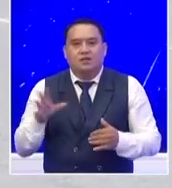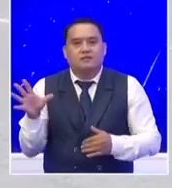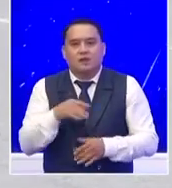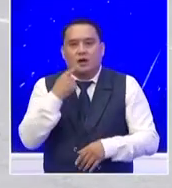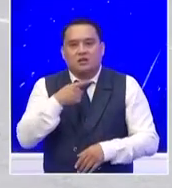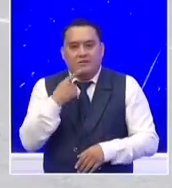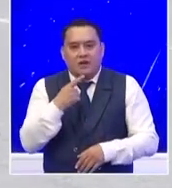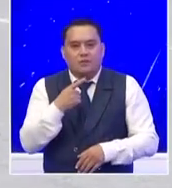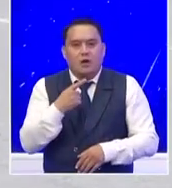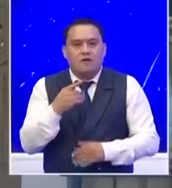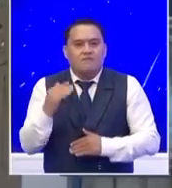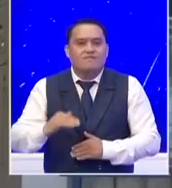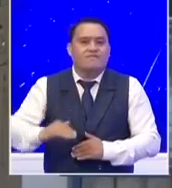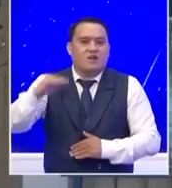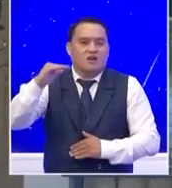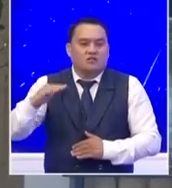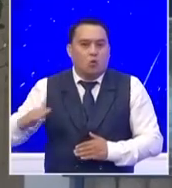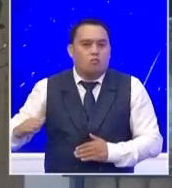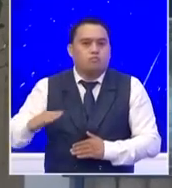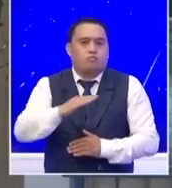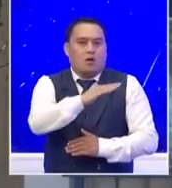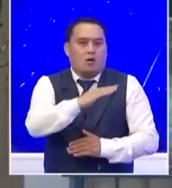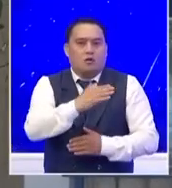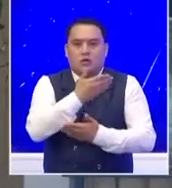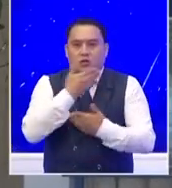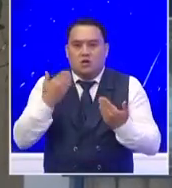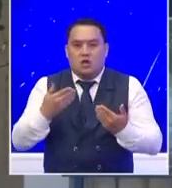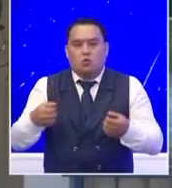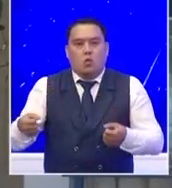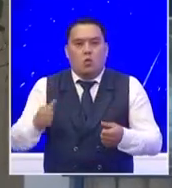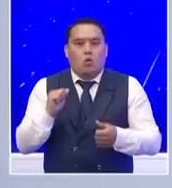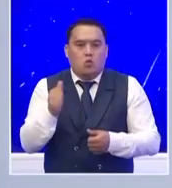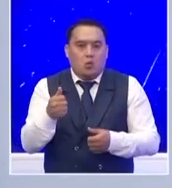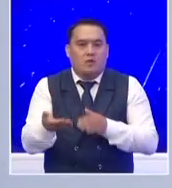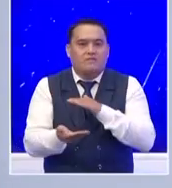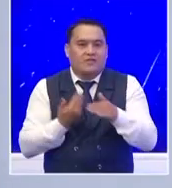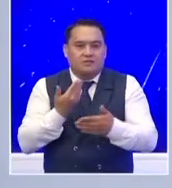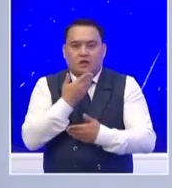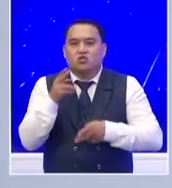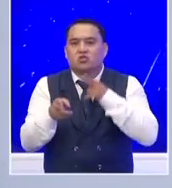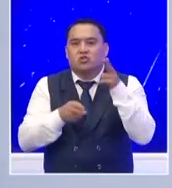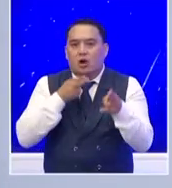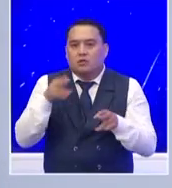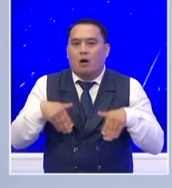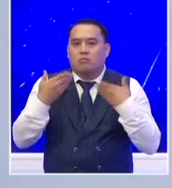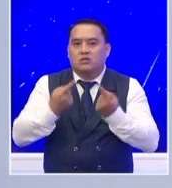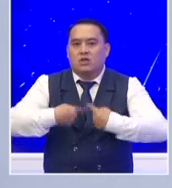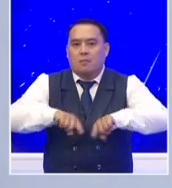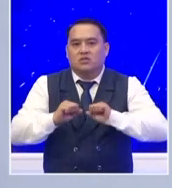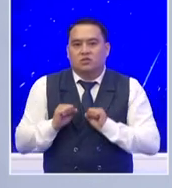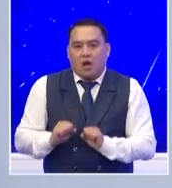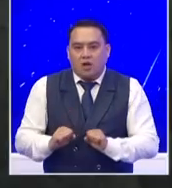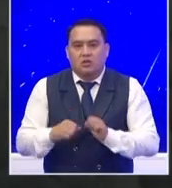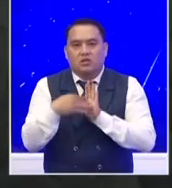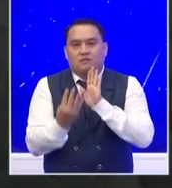они. Слишком высокий угол наклона пандуса, отсутствие поручней и кнопки вызова. С такой жалобой инвалиды обратились в Департамент труда